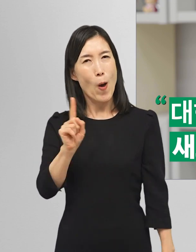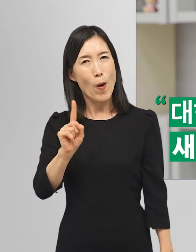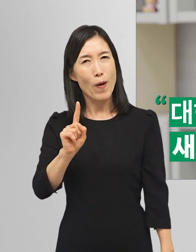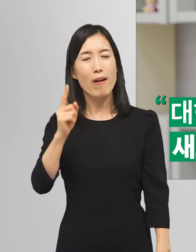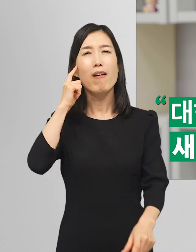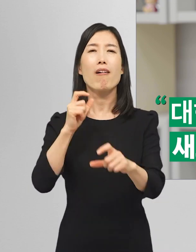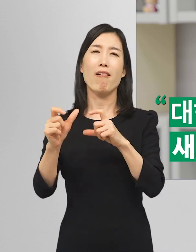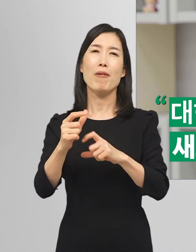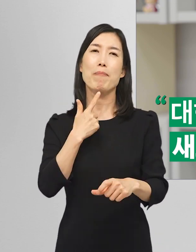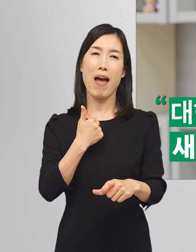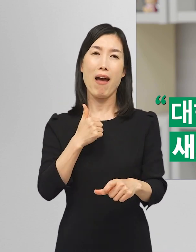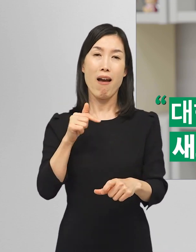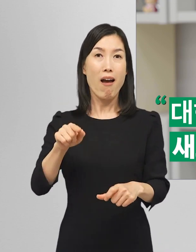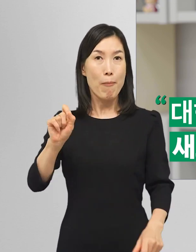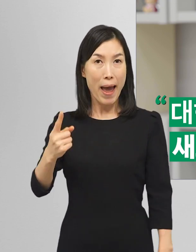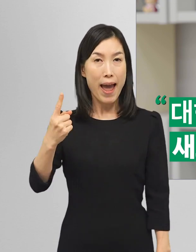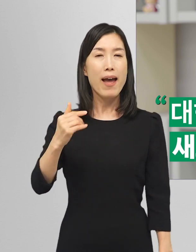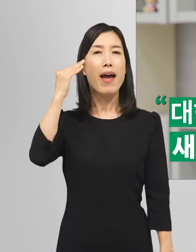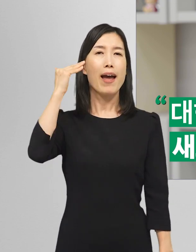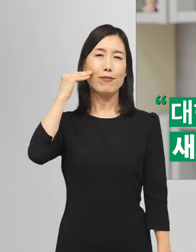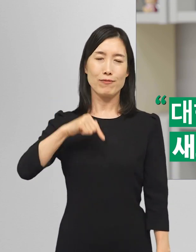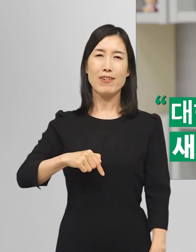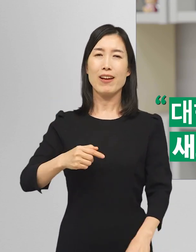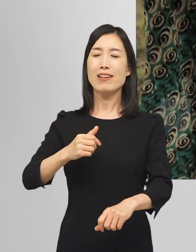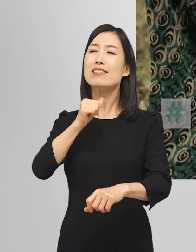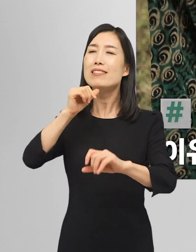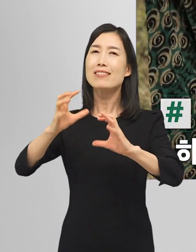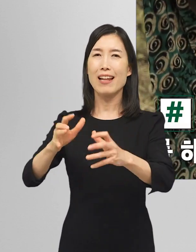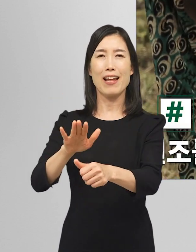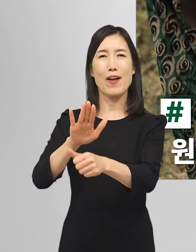우리 ODA가 한층 더 도약하게 되지 않을까 싶습니다.